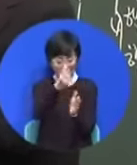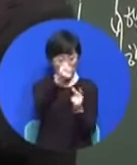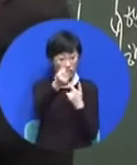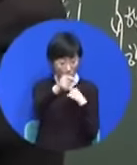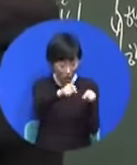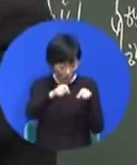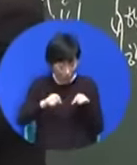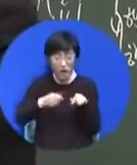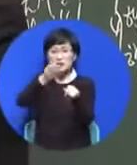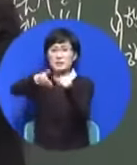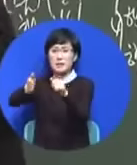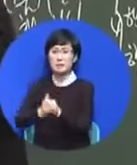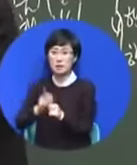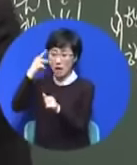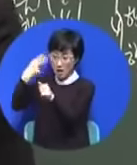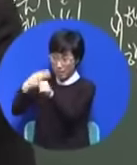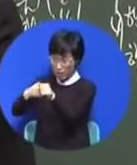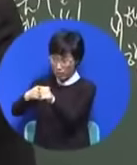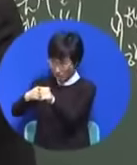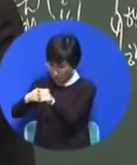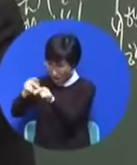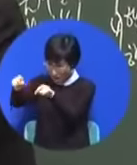잡은라 잡은